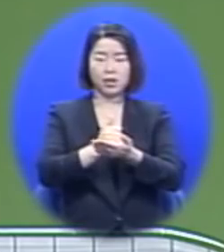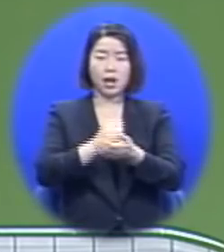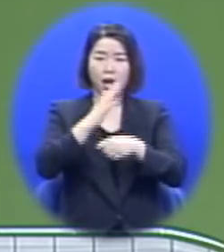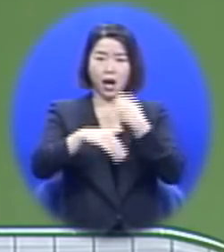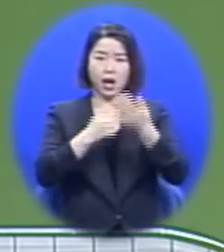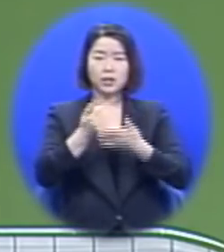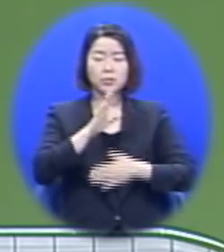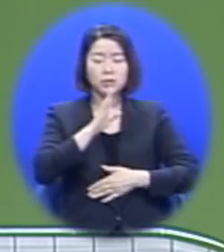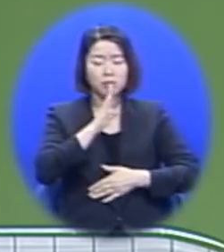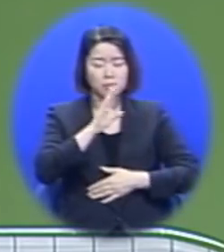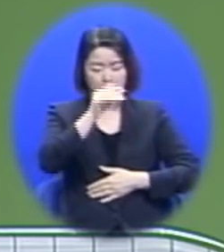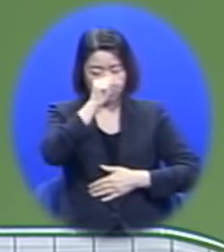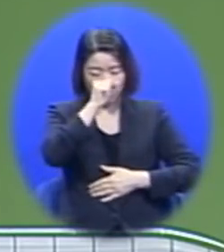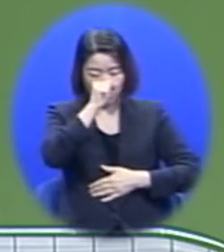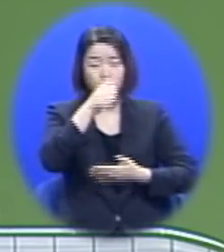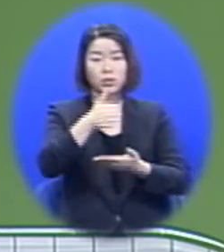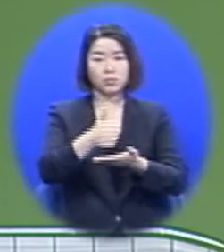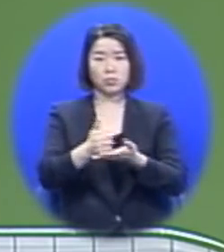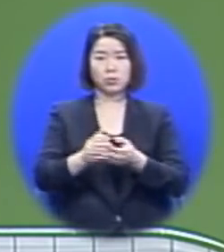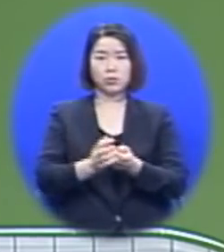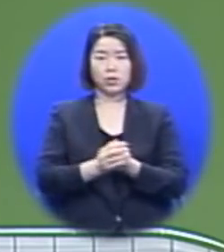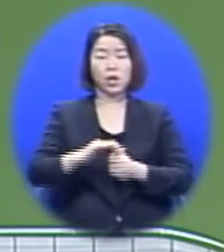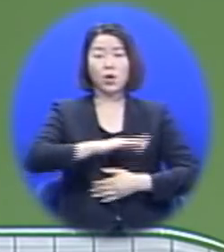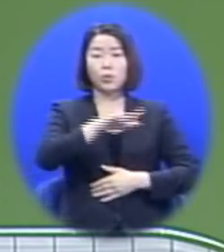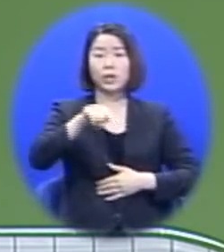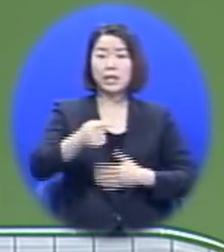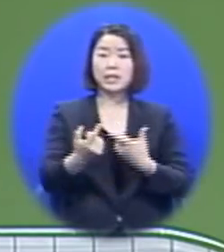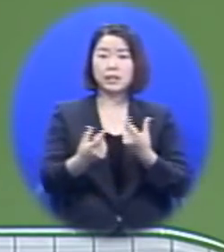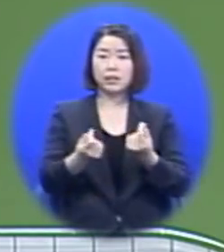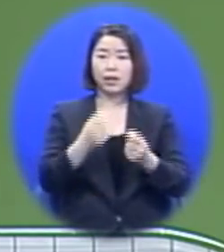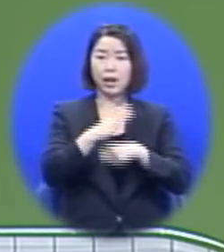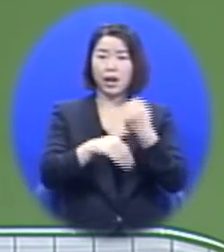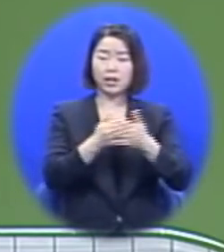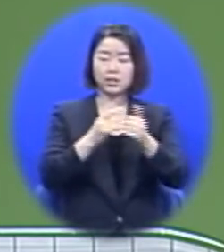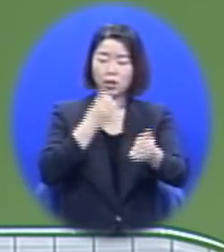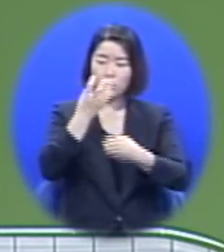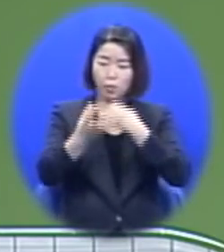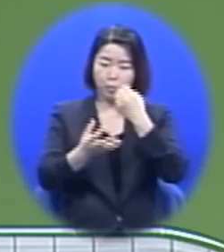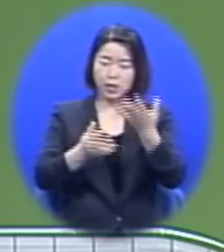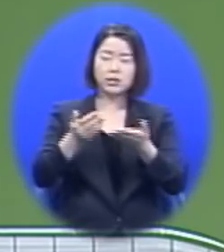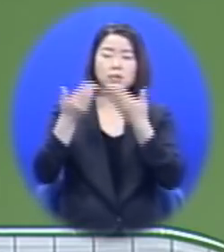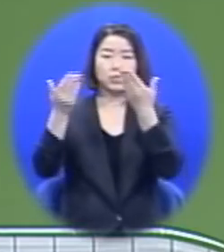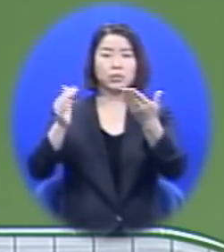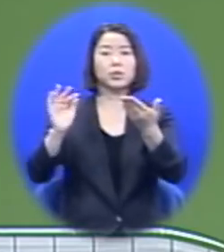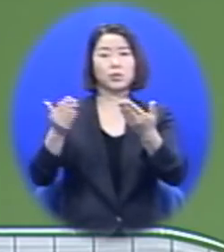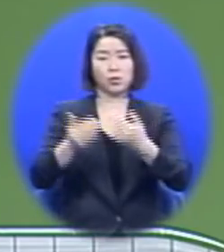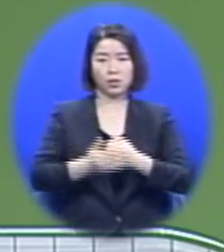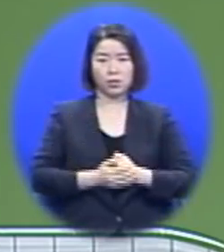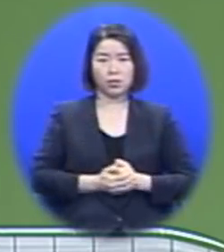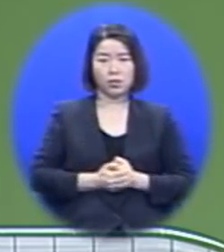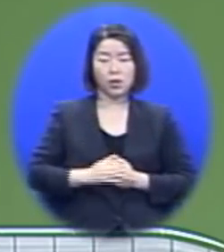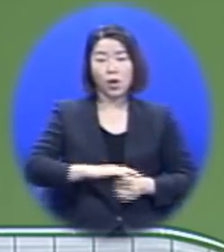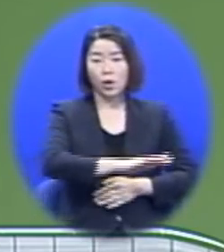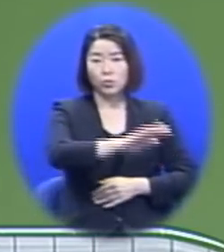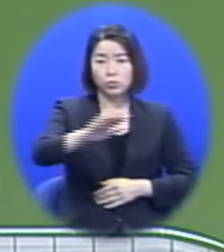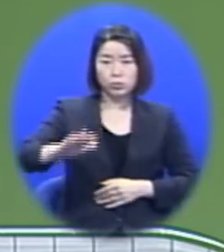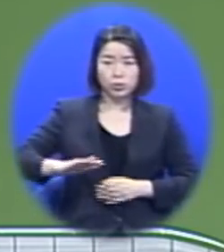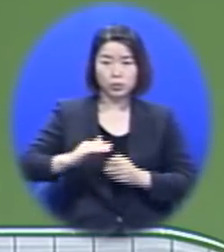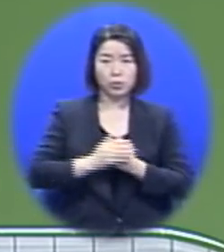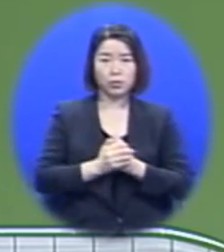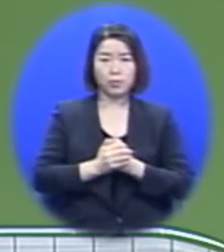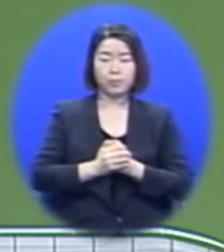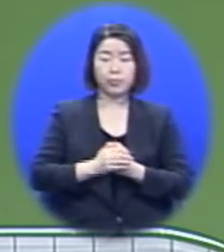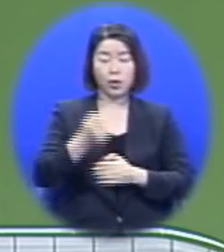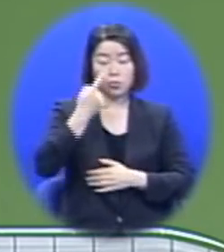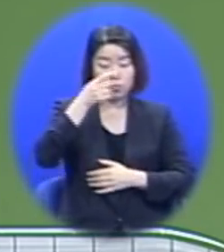가장 선하세요. 우리가 그렇게 하나님께 고백할 수밖에 없습니다. 우리도